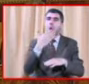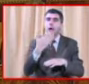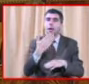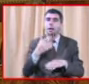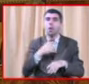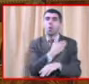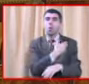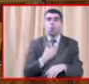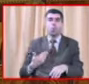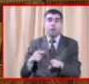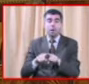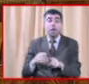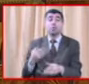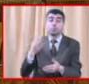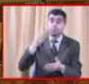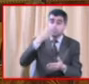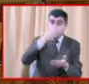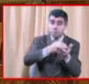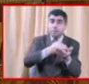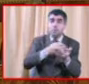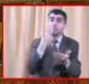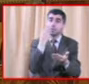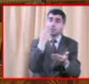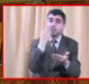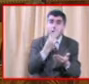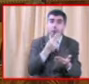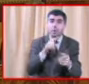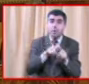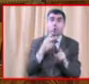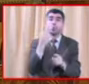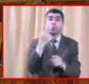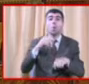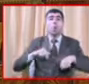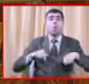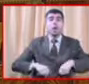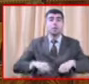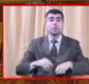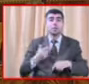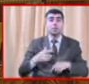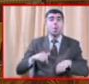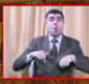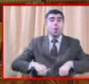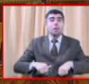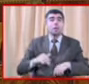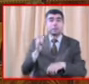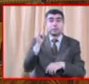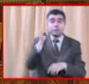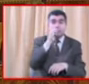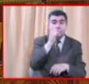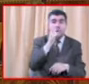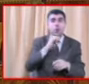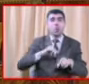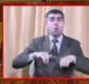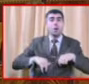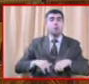هذا ما كانش كافي، كانت حاضره يعني بجوج الوزراء، لا وزير الاتصال ولا وزير النقل والتجهيز،